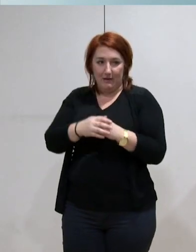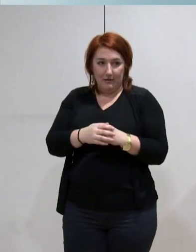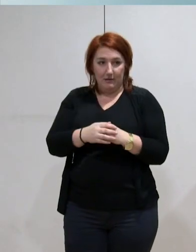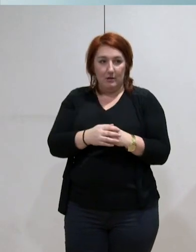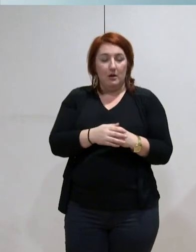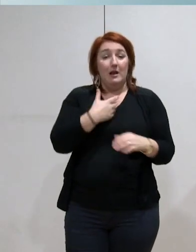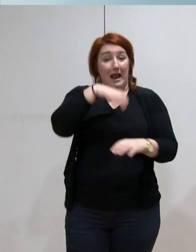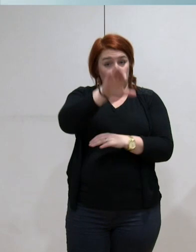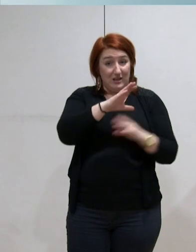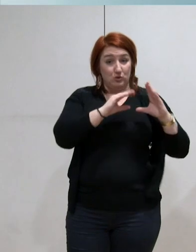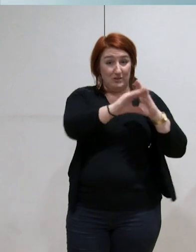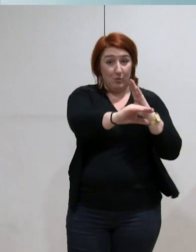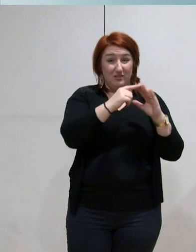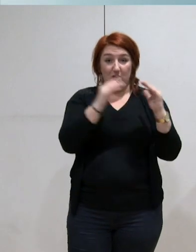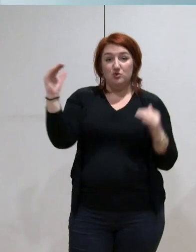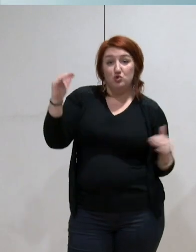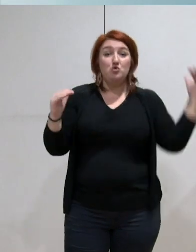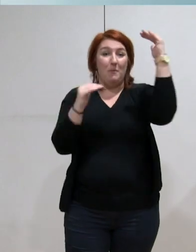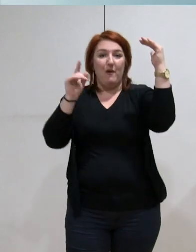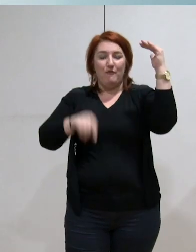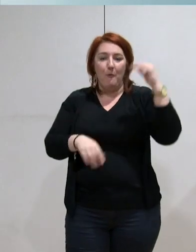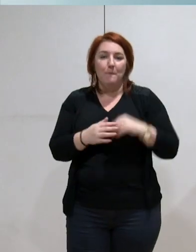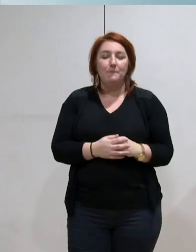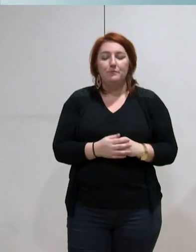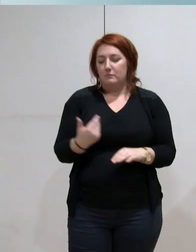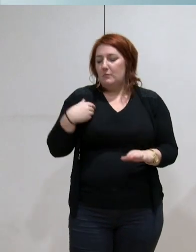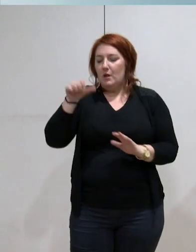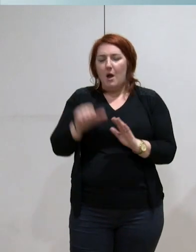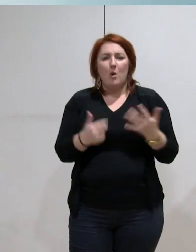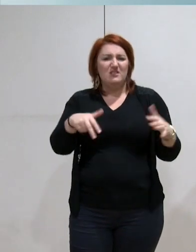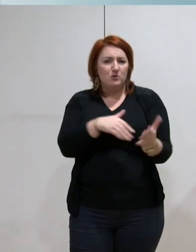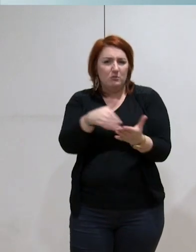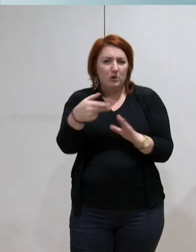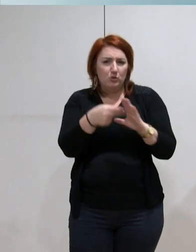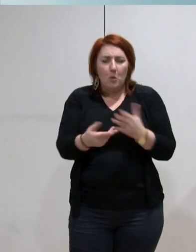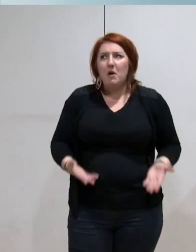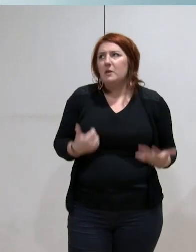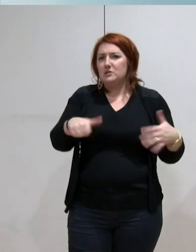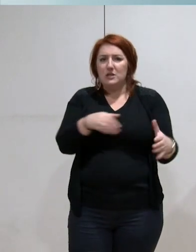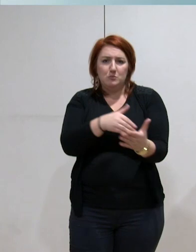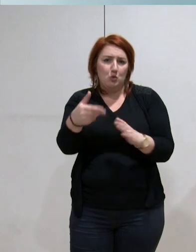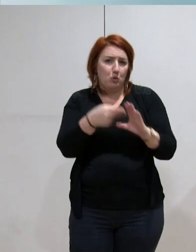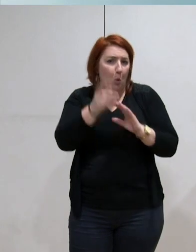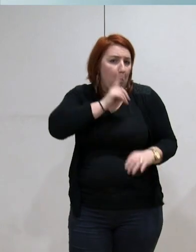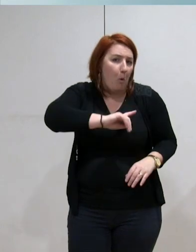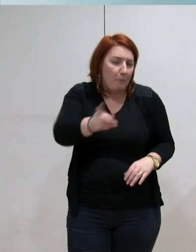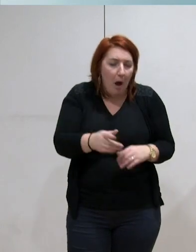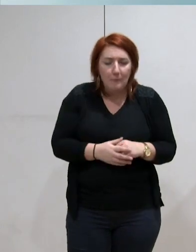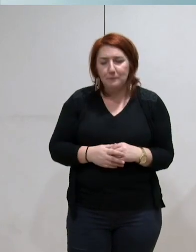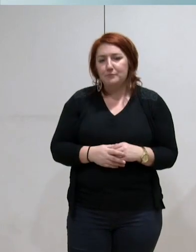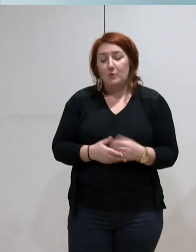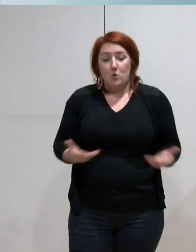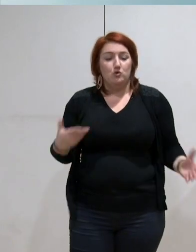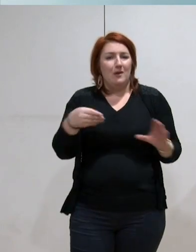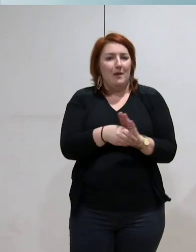aux amortissements il y a un mois vous parlez de 18 million d'euros maintenant on parle plutôt de 16 million d'euros pourquoi pas aujourd'hui notre épargne